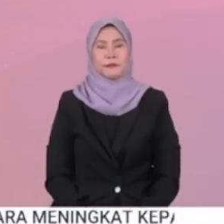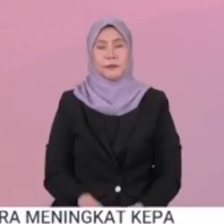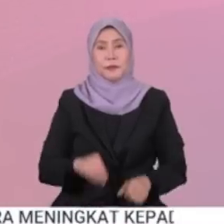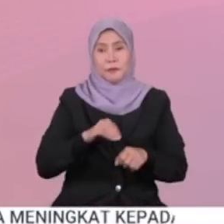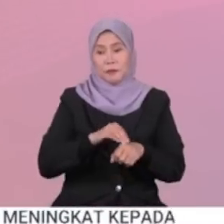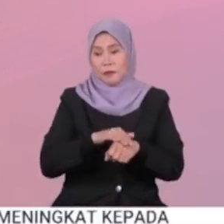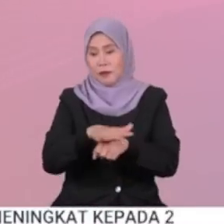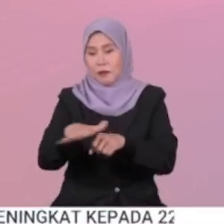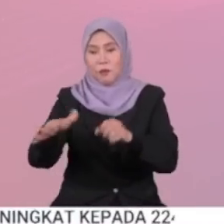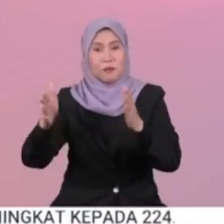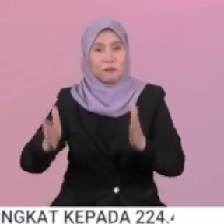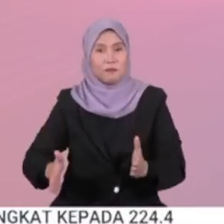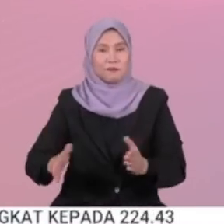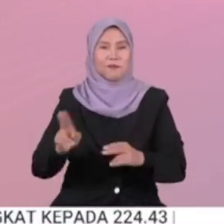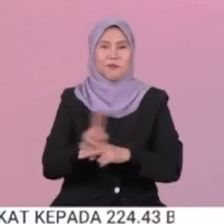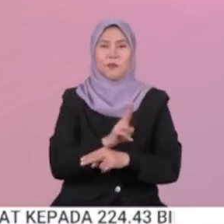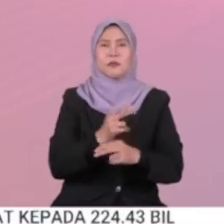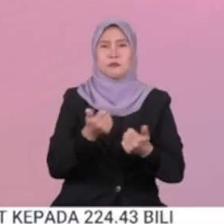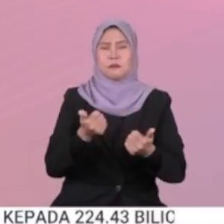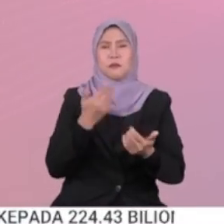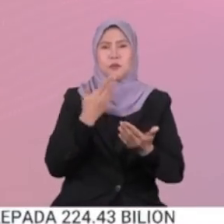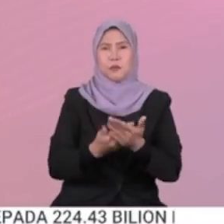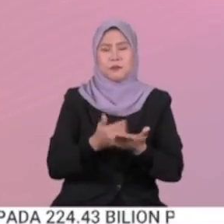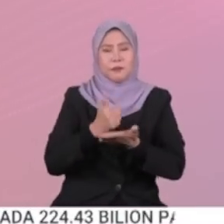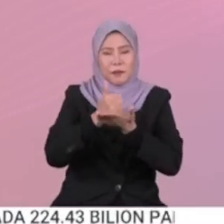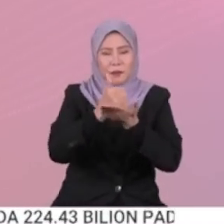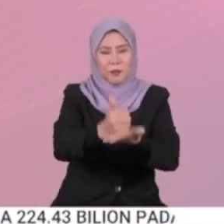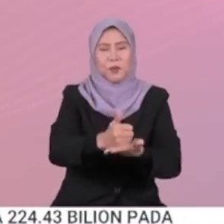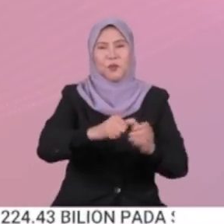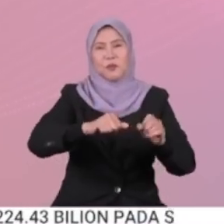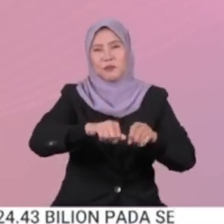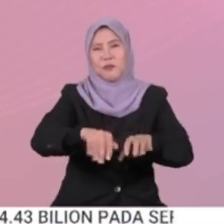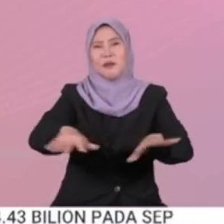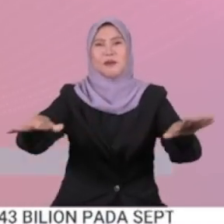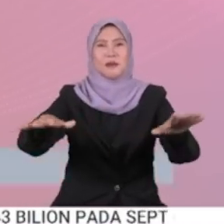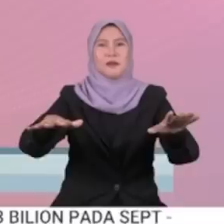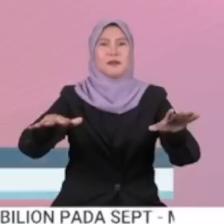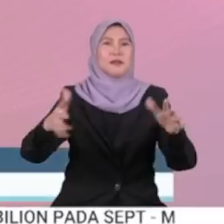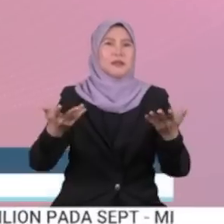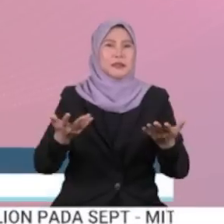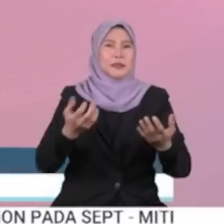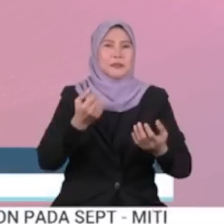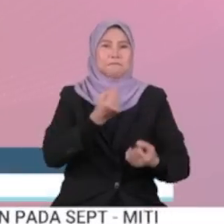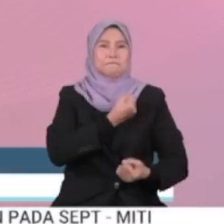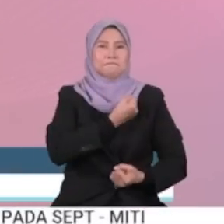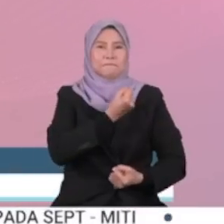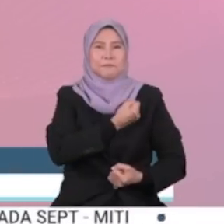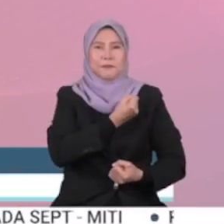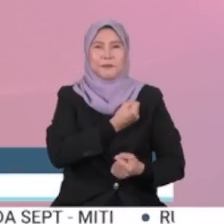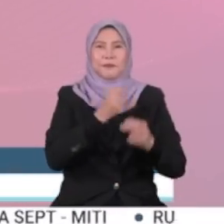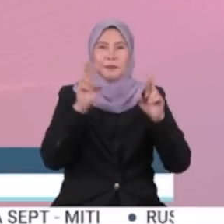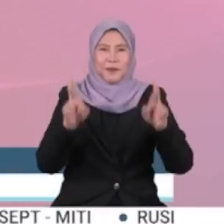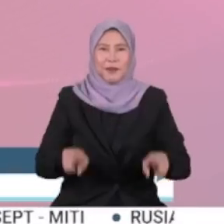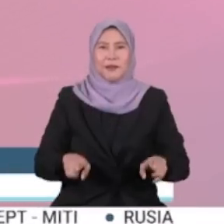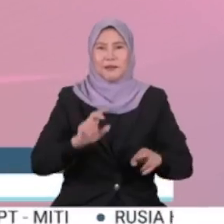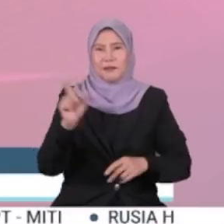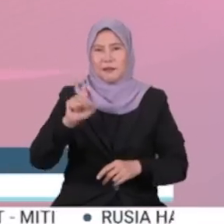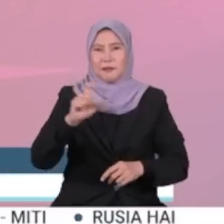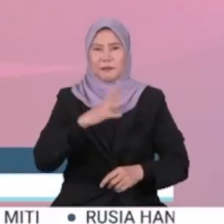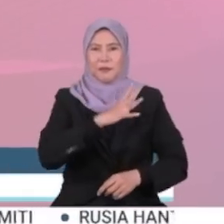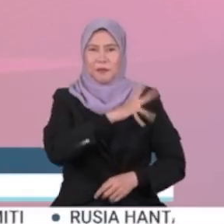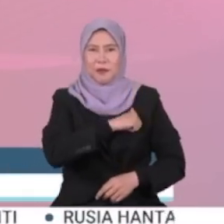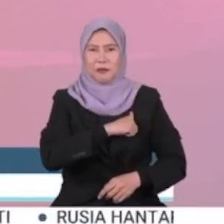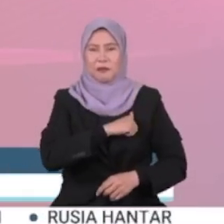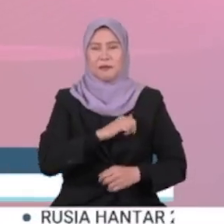calon pengaruh media sosial digalak untuk menggunakan kelebihan mereka membantu menyebarkan isu berkaitan kesengsaraan umat Islam di Palestin. Menurut